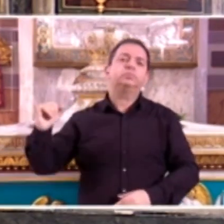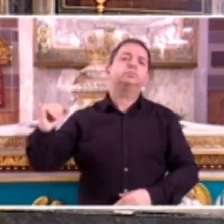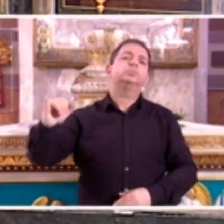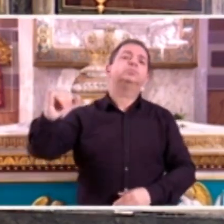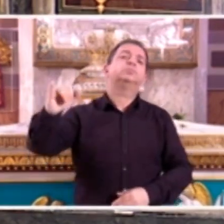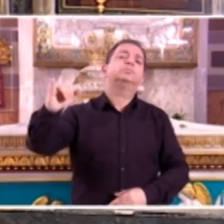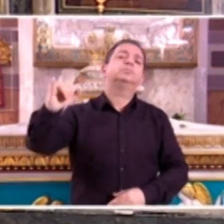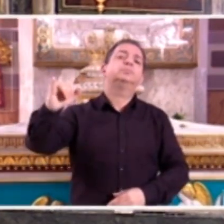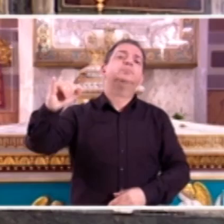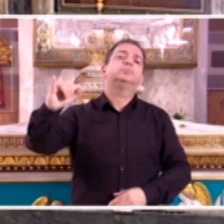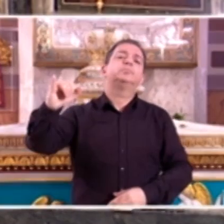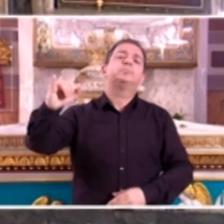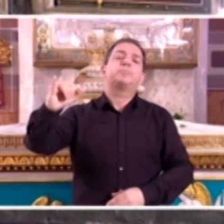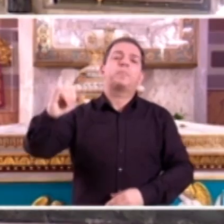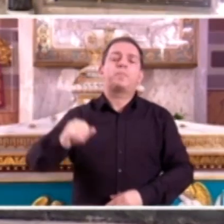αιώνας των